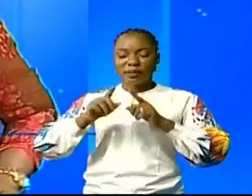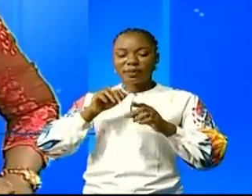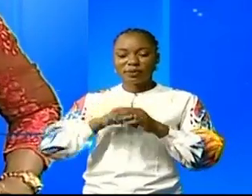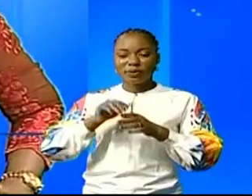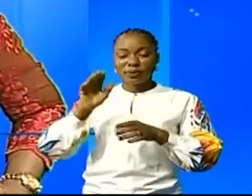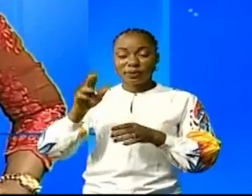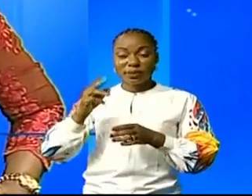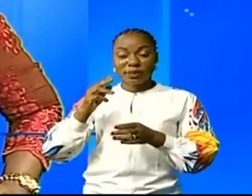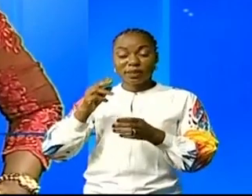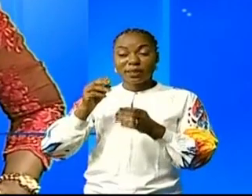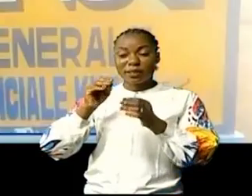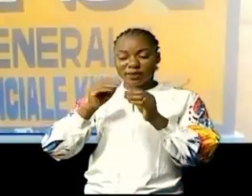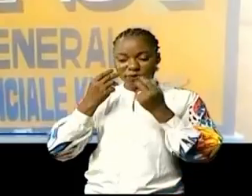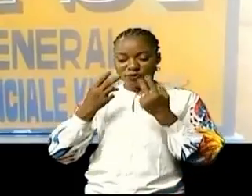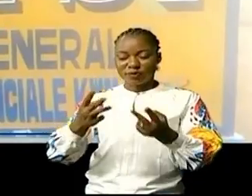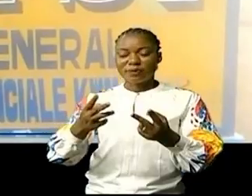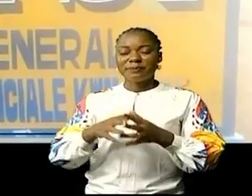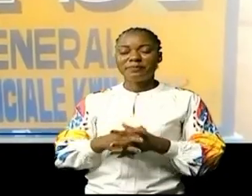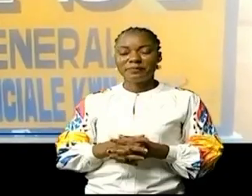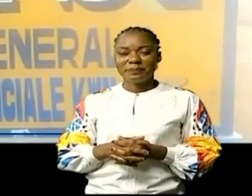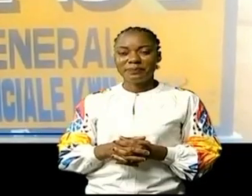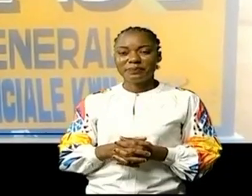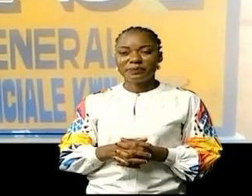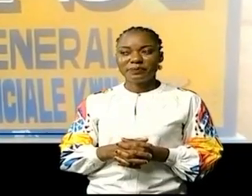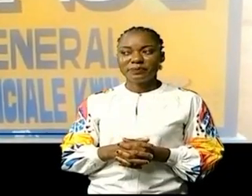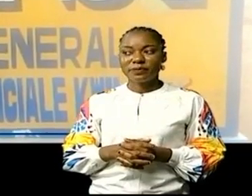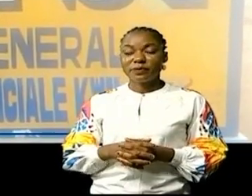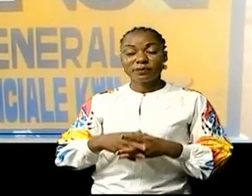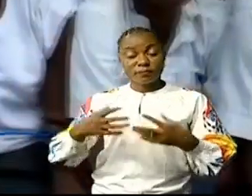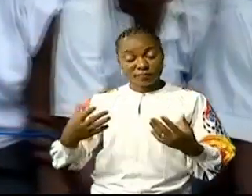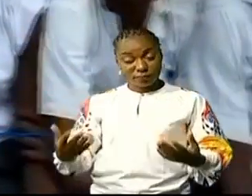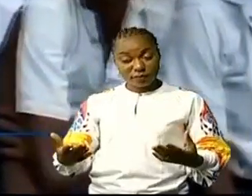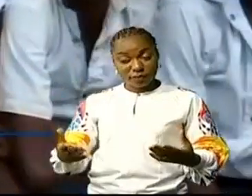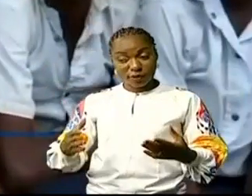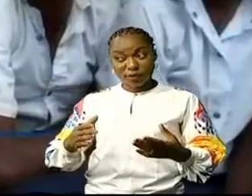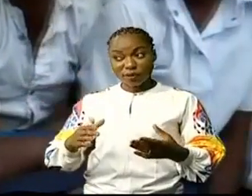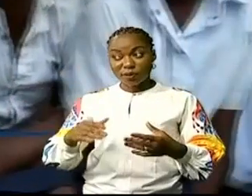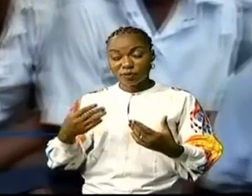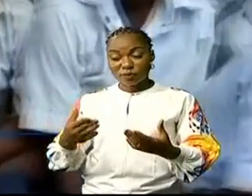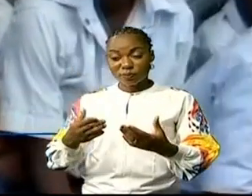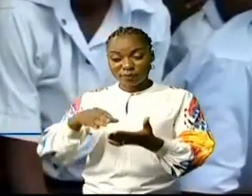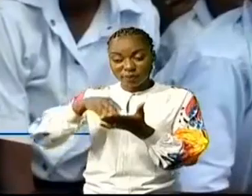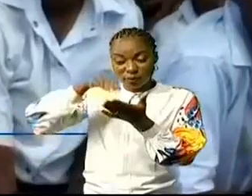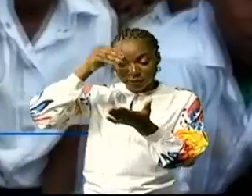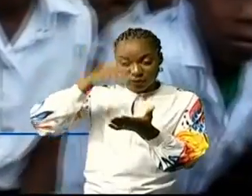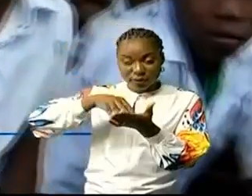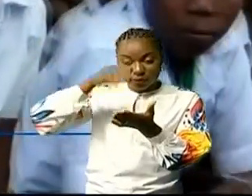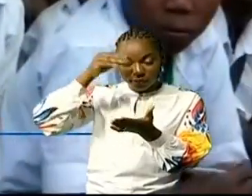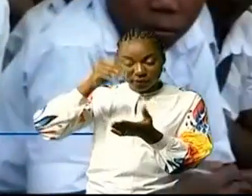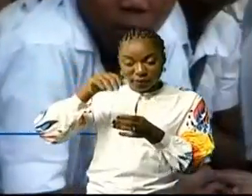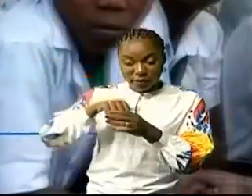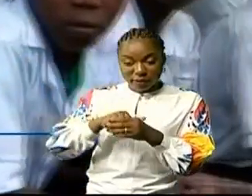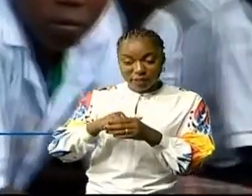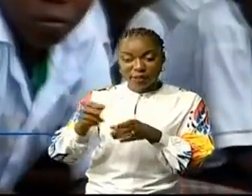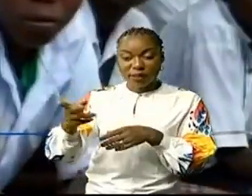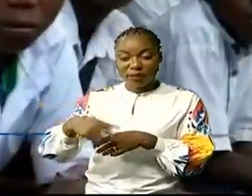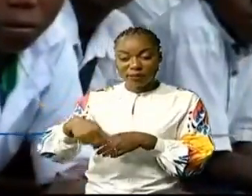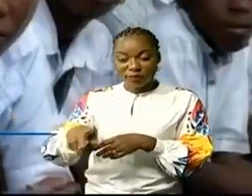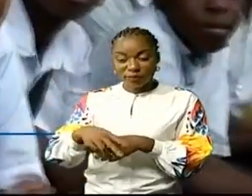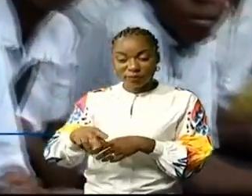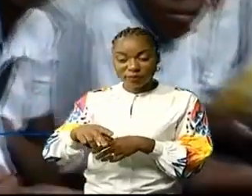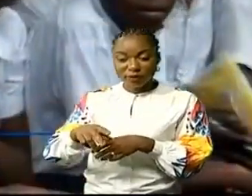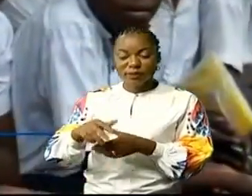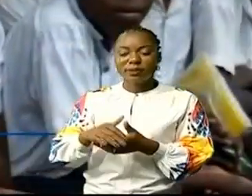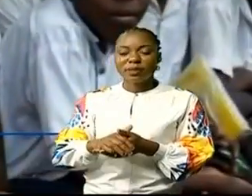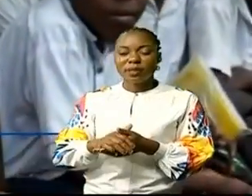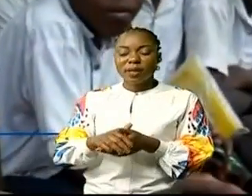de Fifi Mukundi. Les conditions d'apprentissage des élèves de la province éducationnelle Kwilu 3